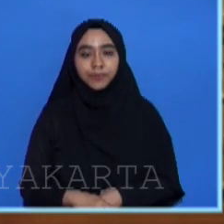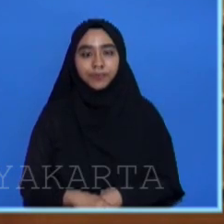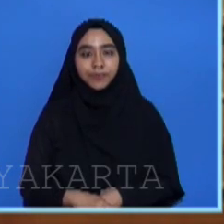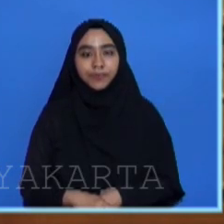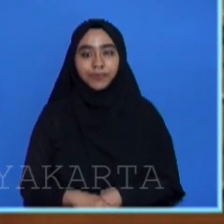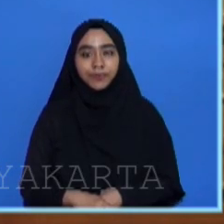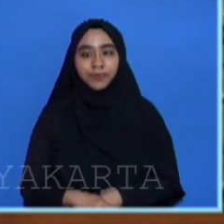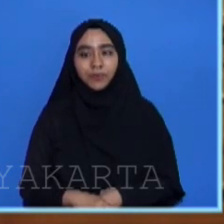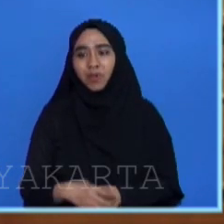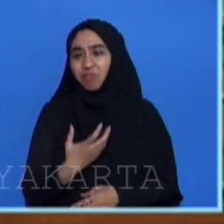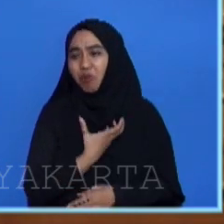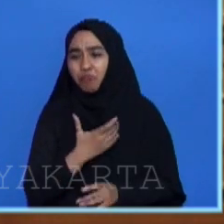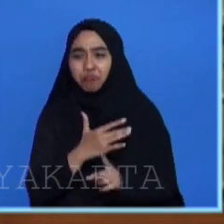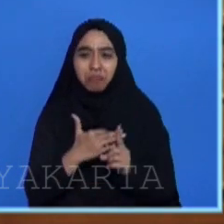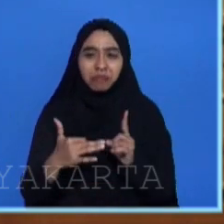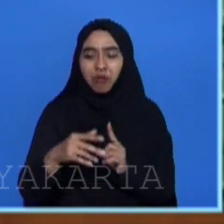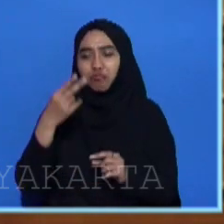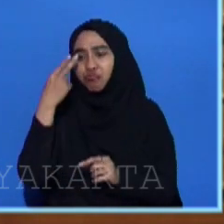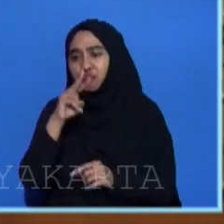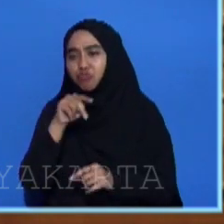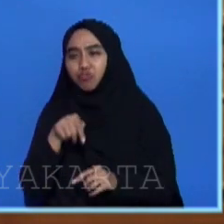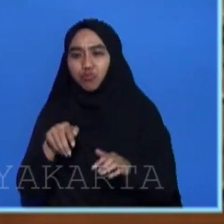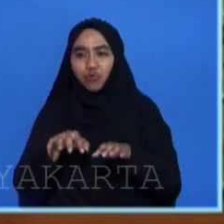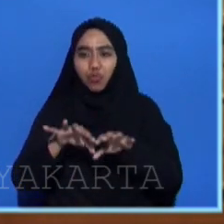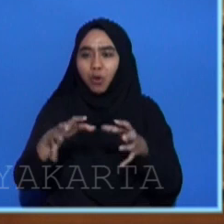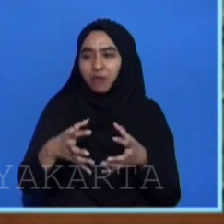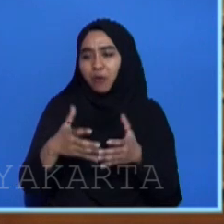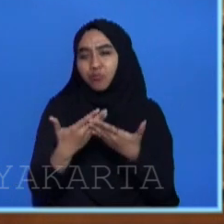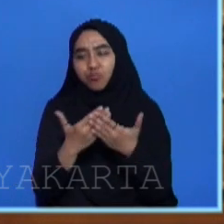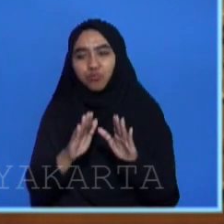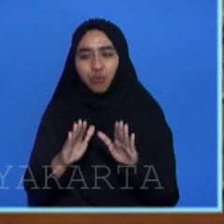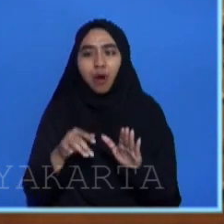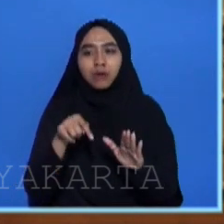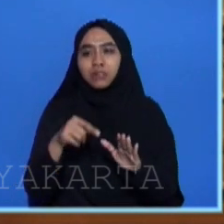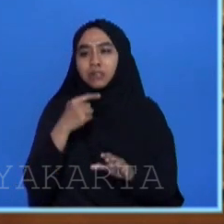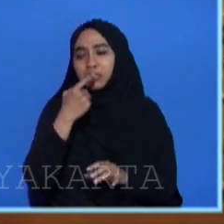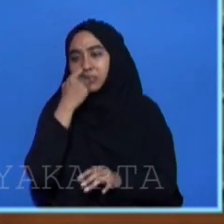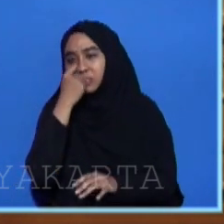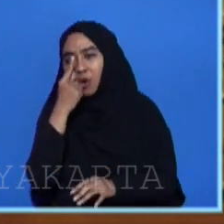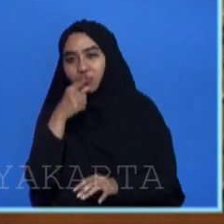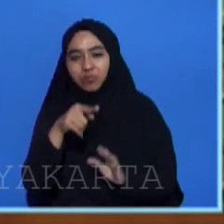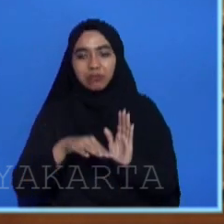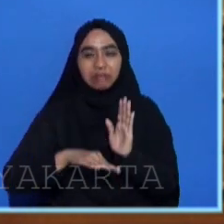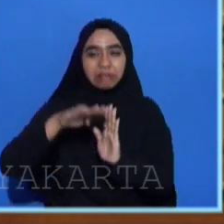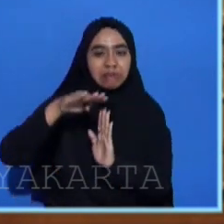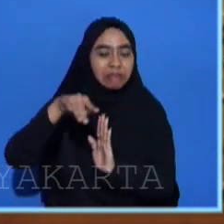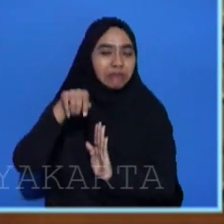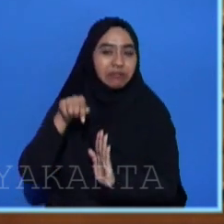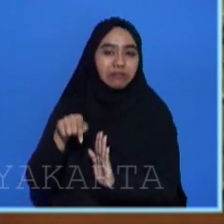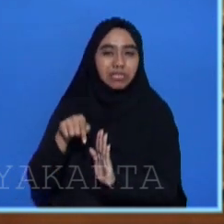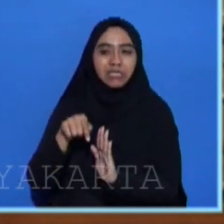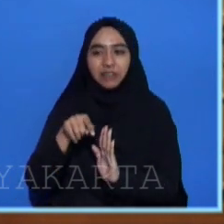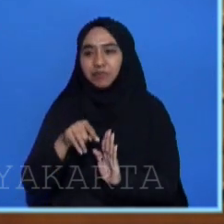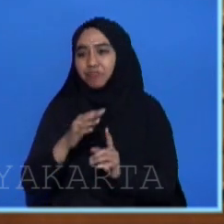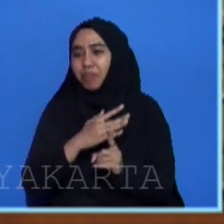masyarakat awet Won telepon terbuka hijau utawi RT hatan saya Inggil monopo Malih warga